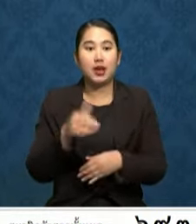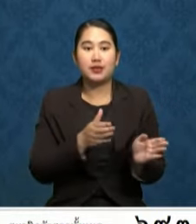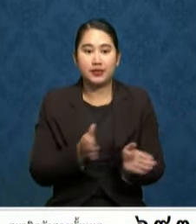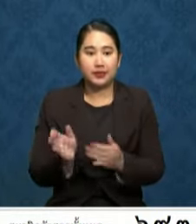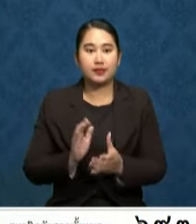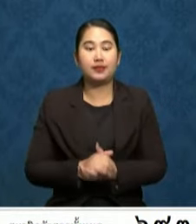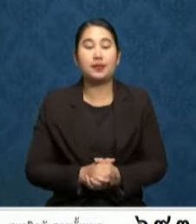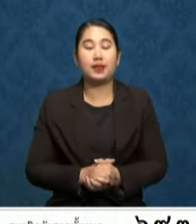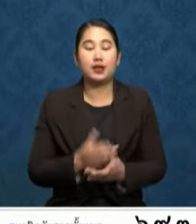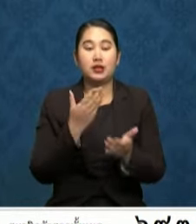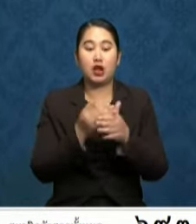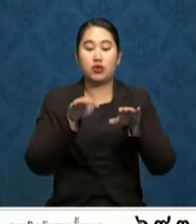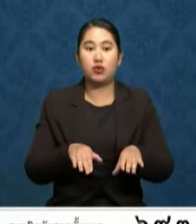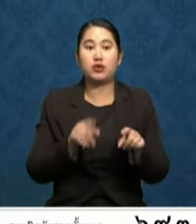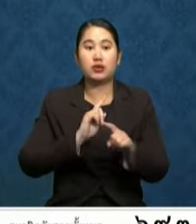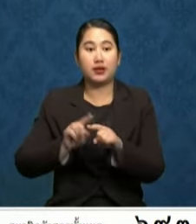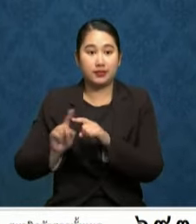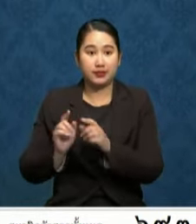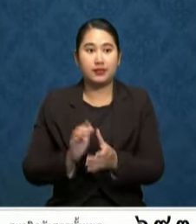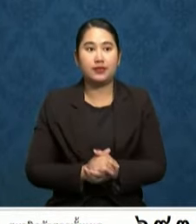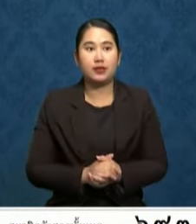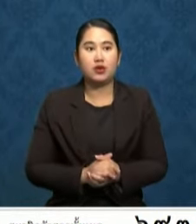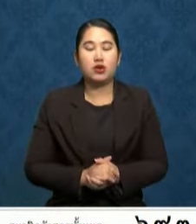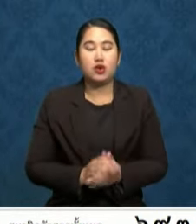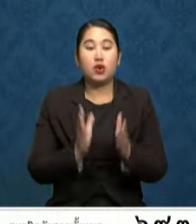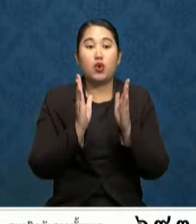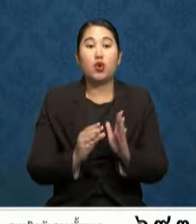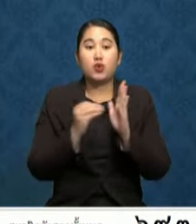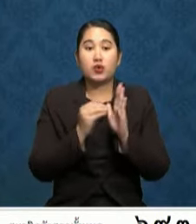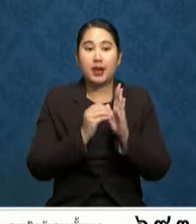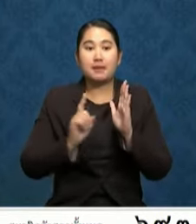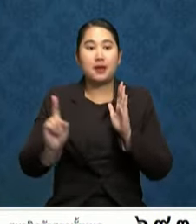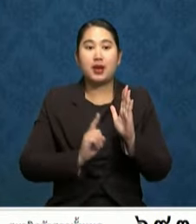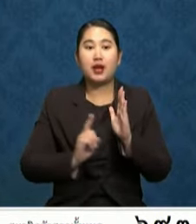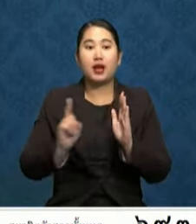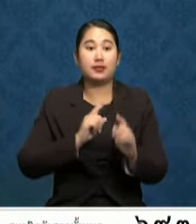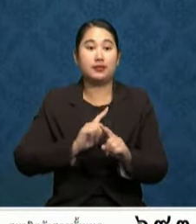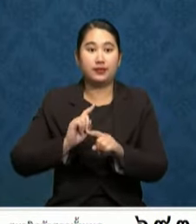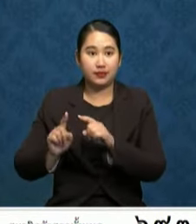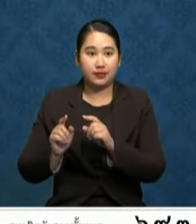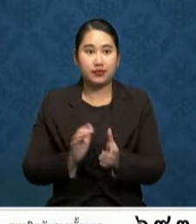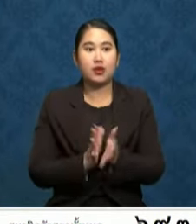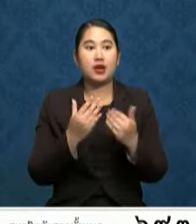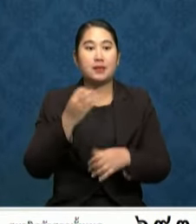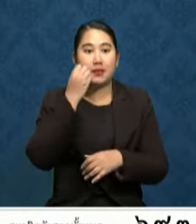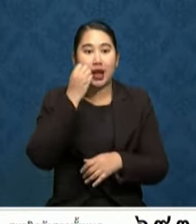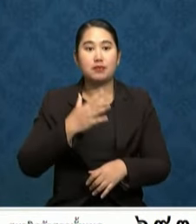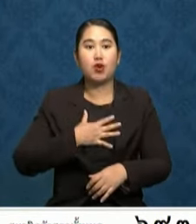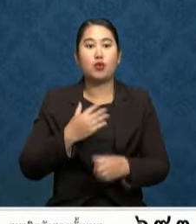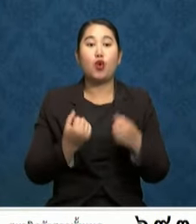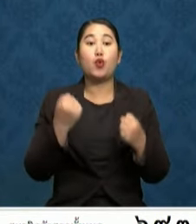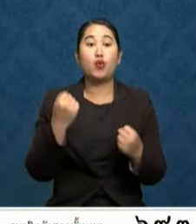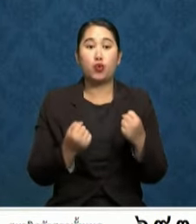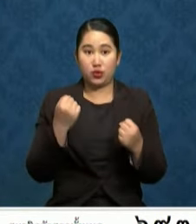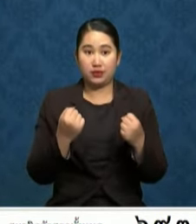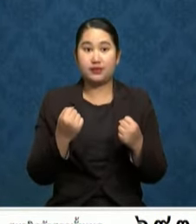มาท่านจะลดค้จ่ายคนเดินทางในกรุงเทพฯทุกวันนี้พี่น้องบ้านผมนี่ทุกคนใช้ใช้รถหมด